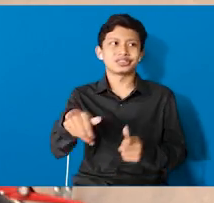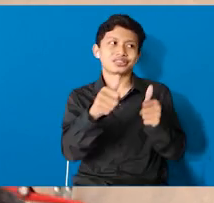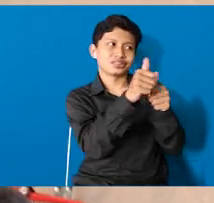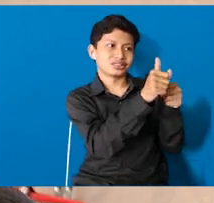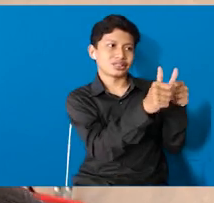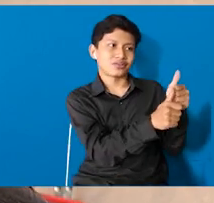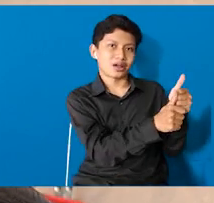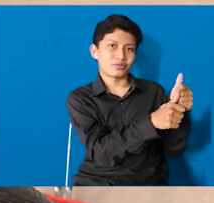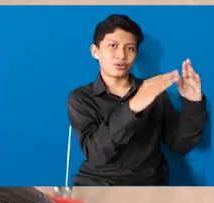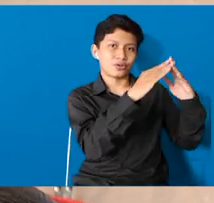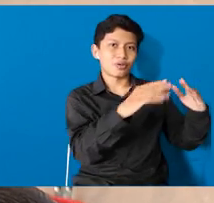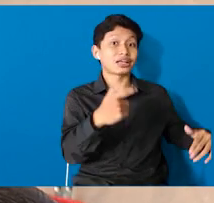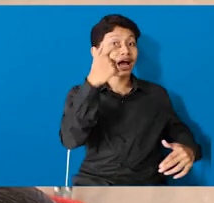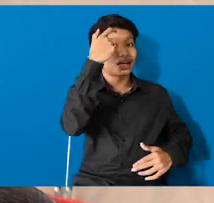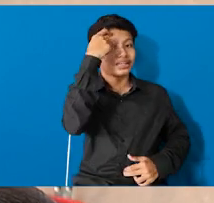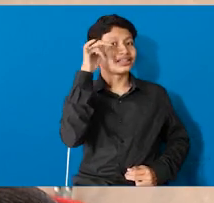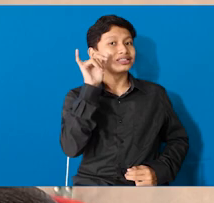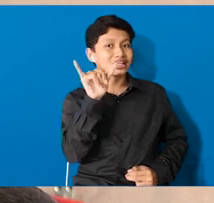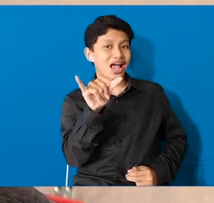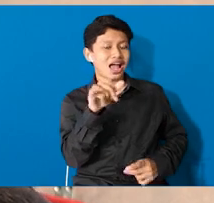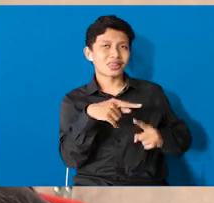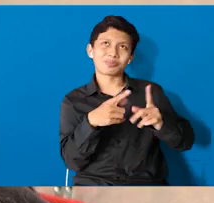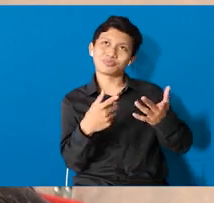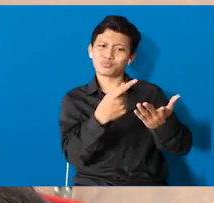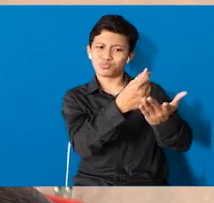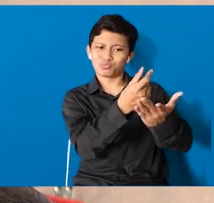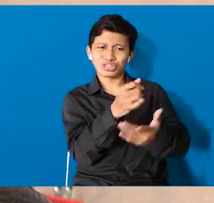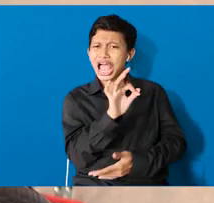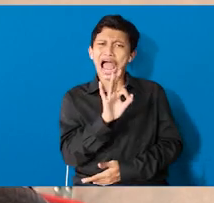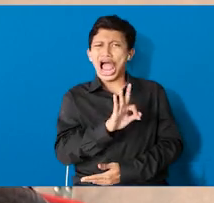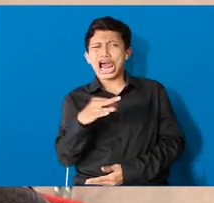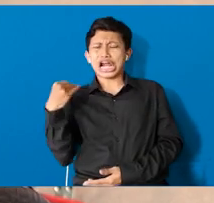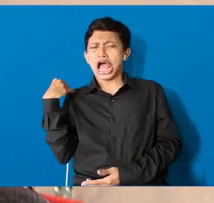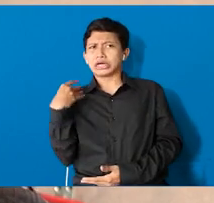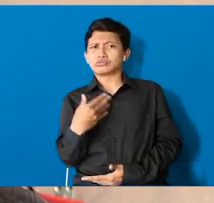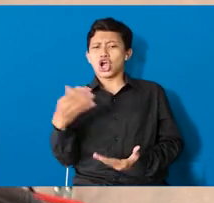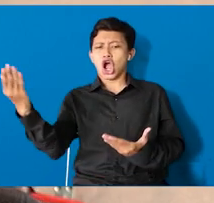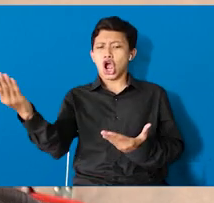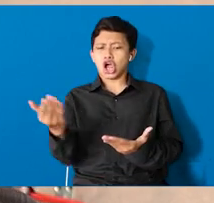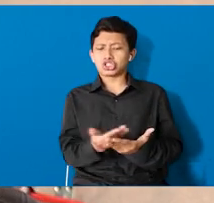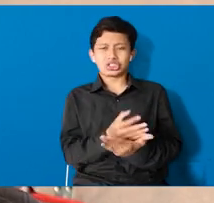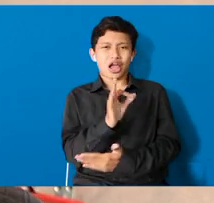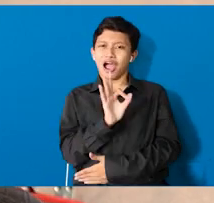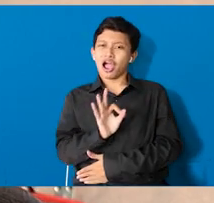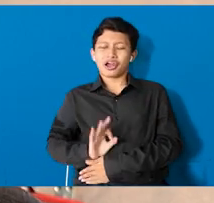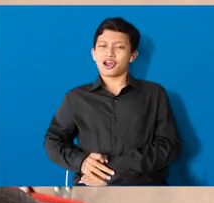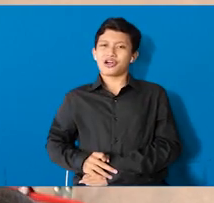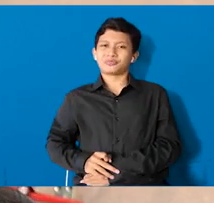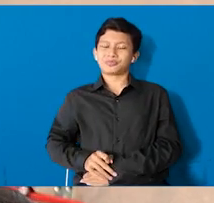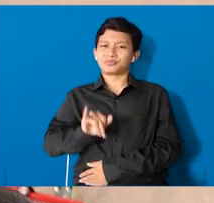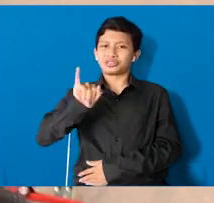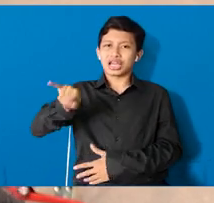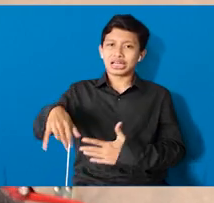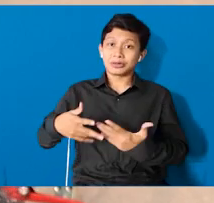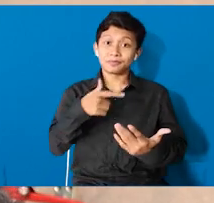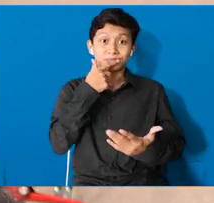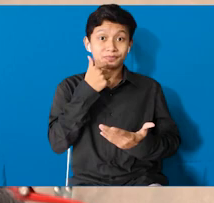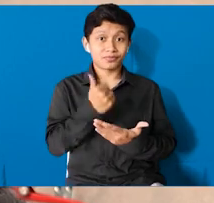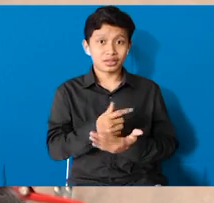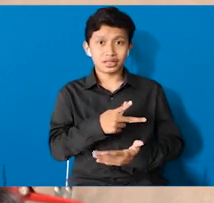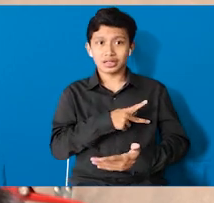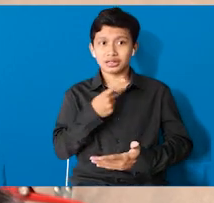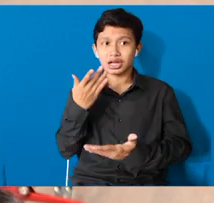petugas dari puskesmas. Tanpa ada biaya transport, itu dicoretin, itu malahan tidak boleh. Jadi benar-benar